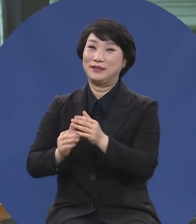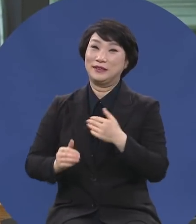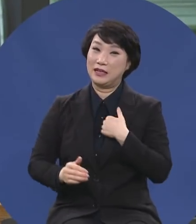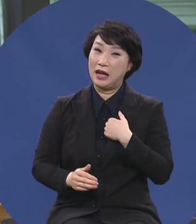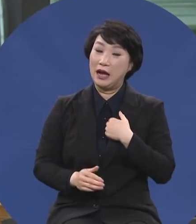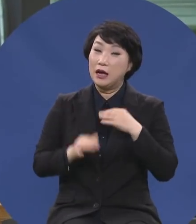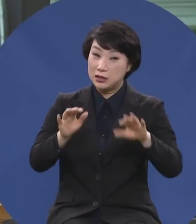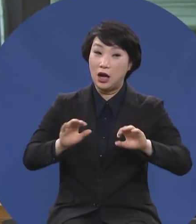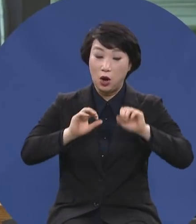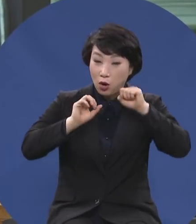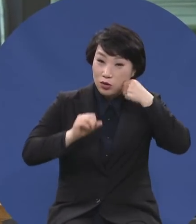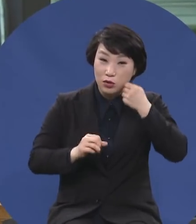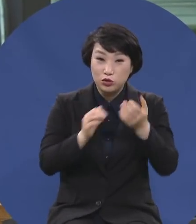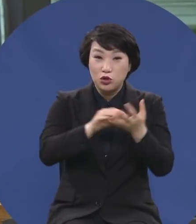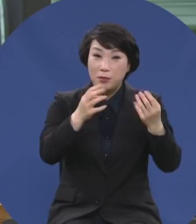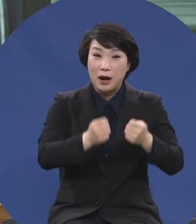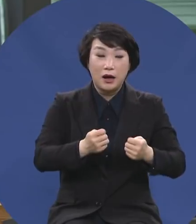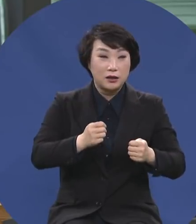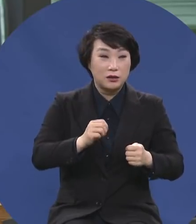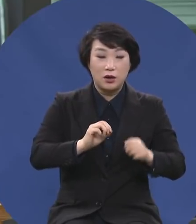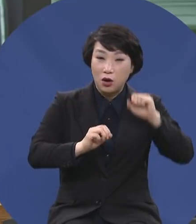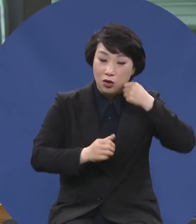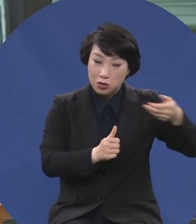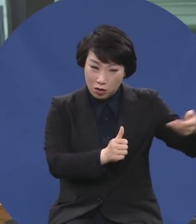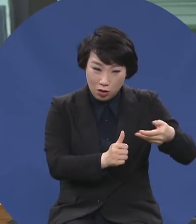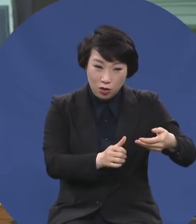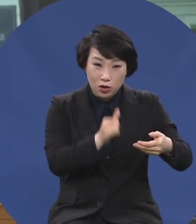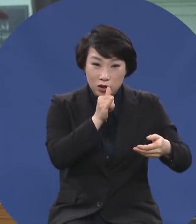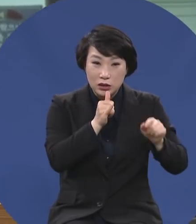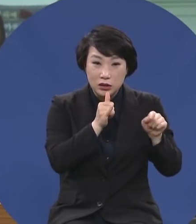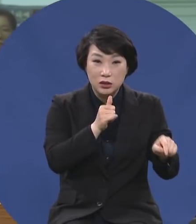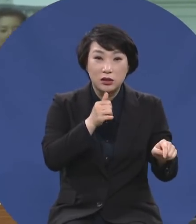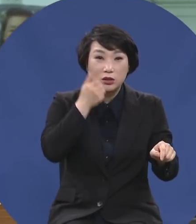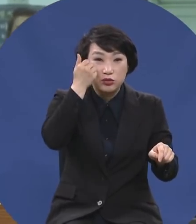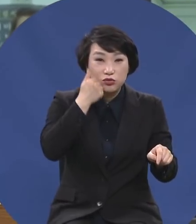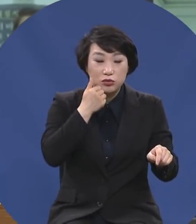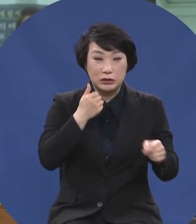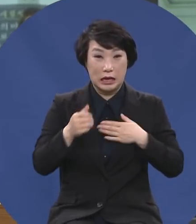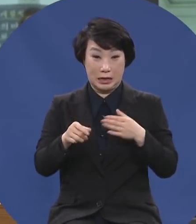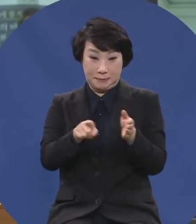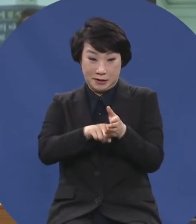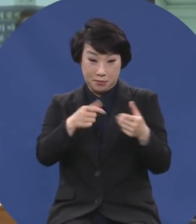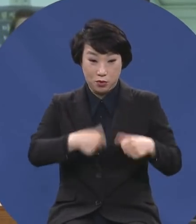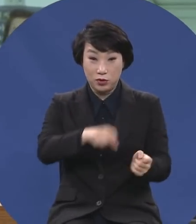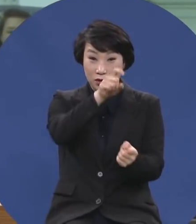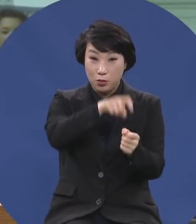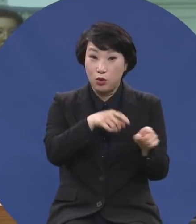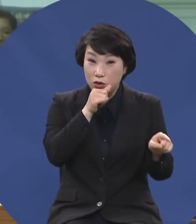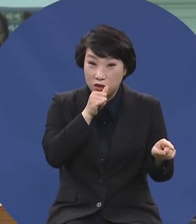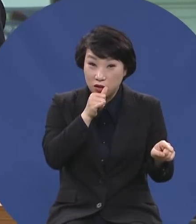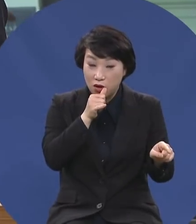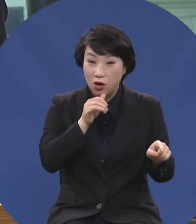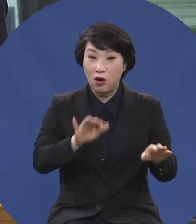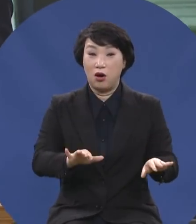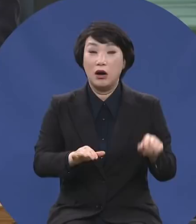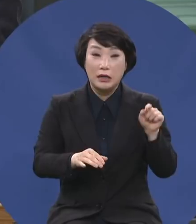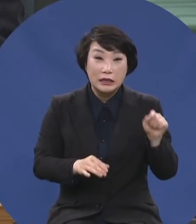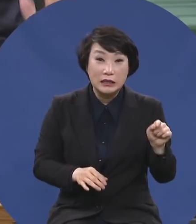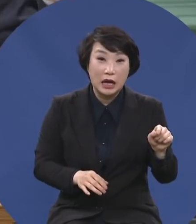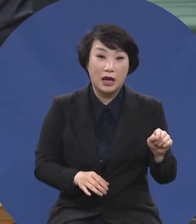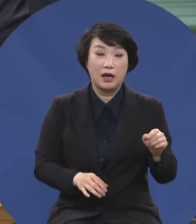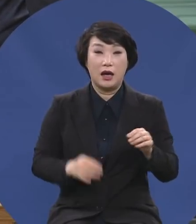나에게 어려움과 수많은 고통을 가하면서 믿음을 포기하게 만들고